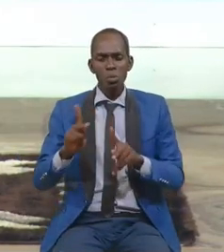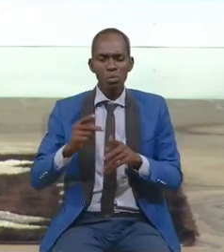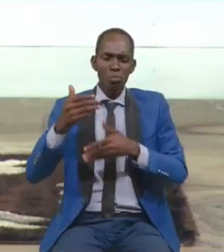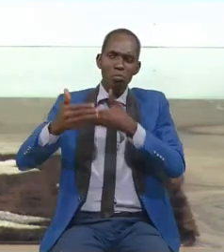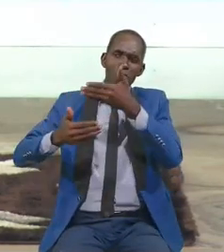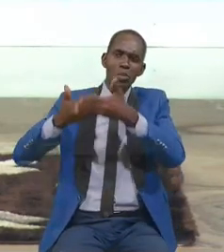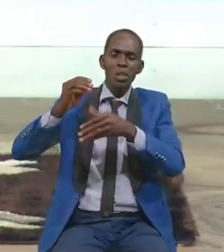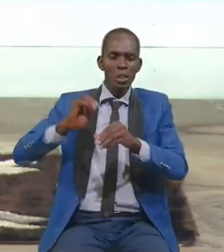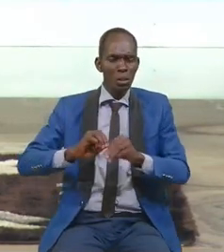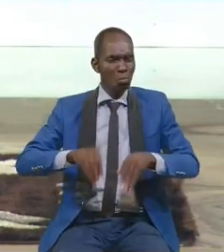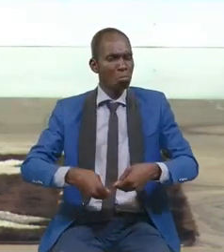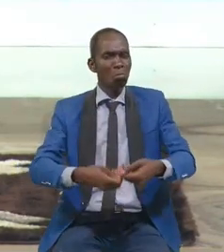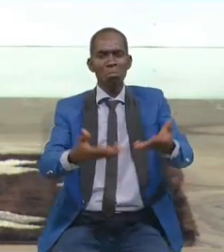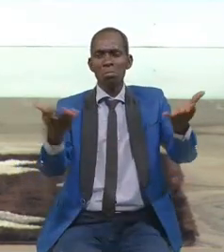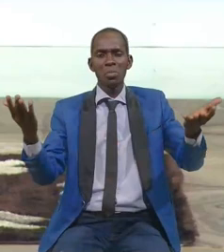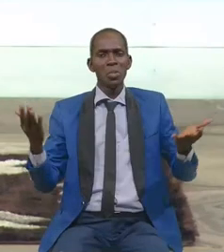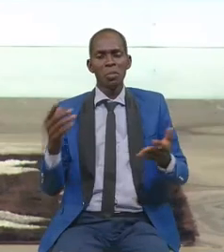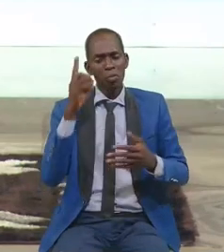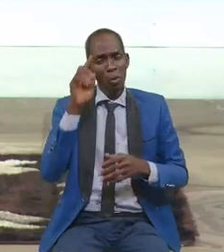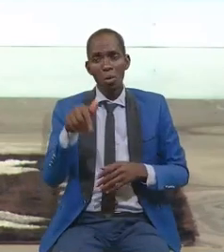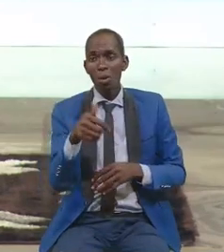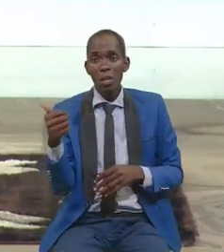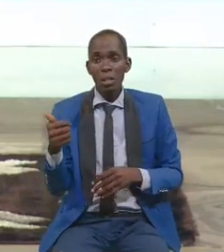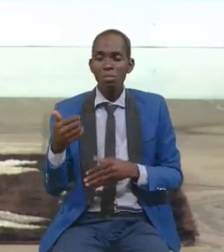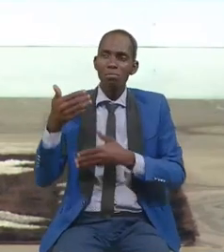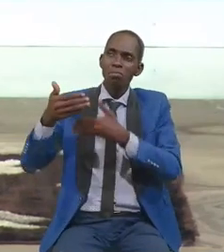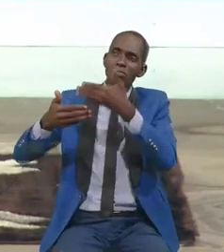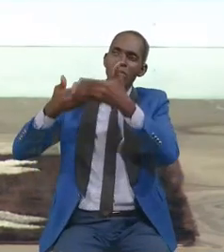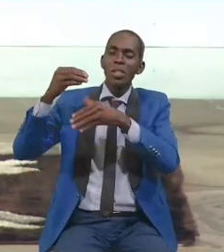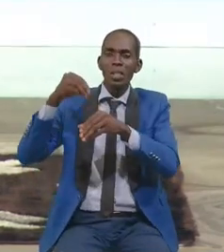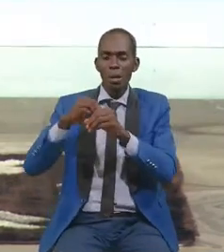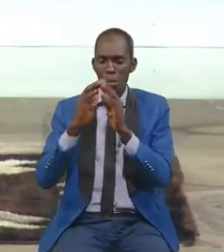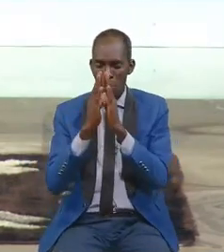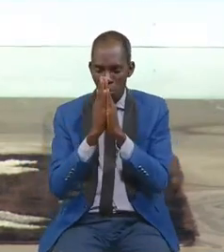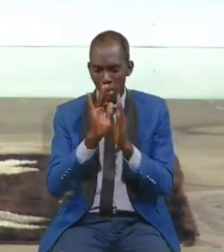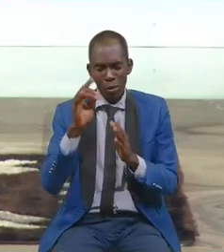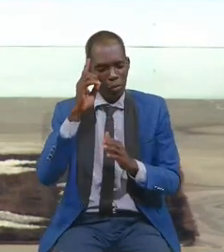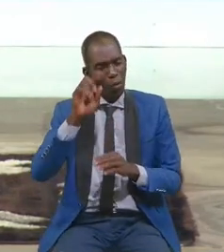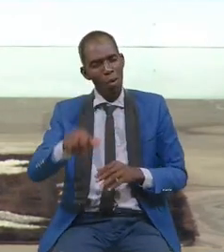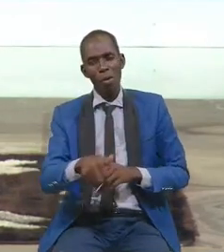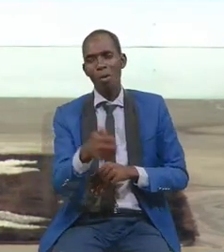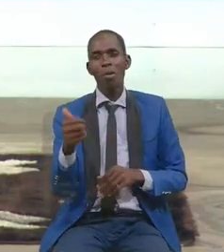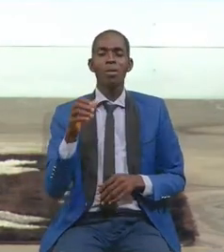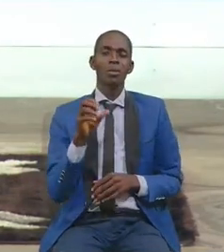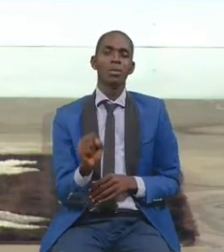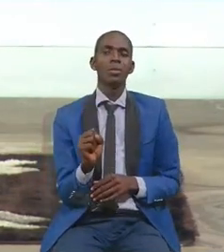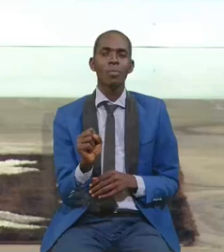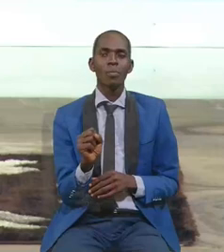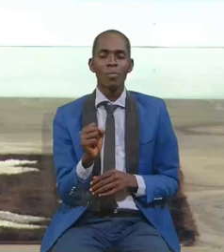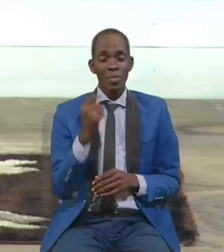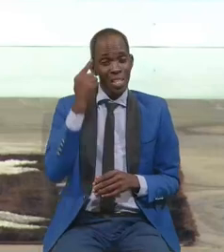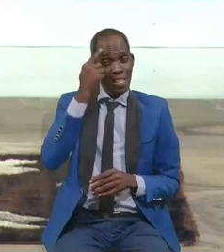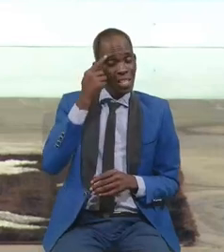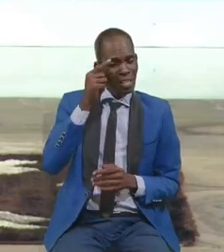le progrès en te sacrifiant pour les autres, le progrès en intercédant pour les autres. Pensez